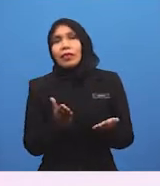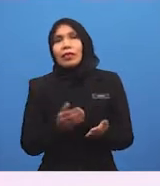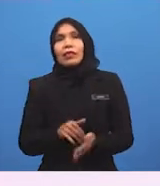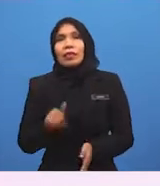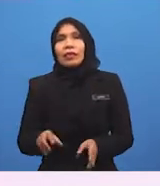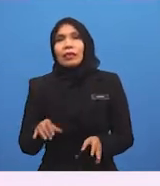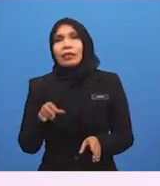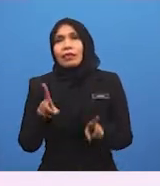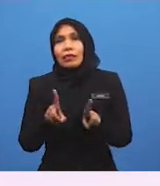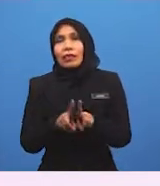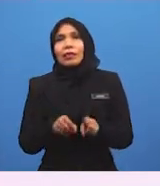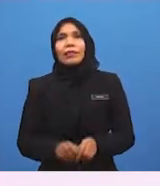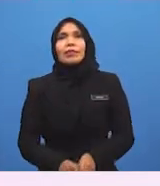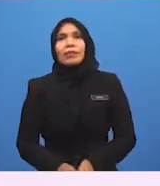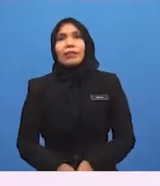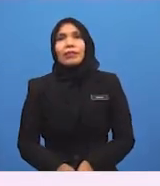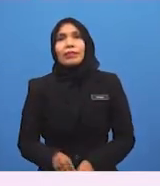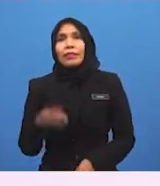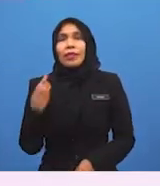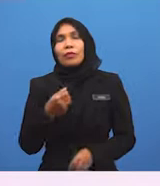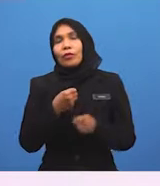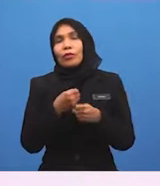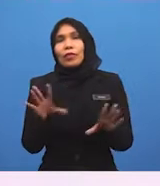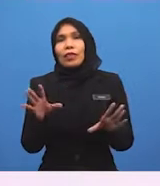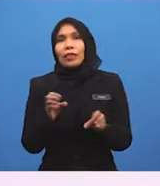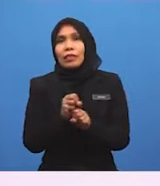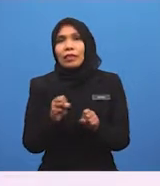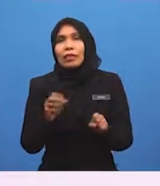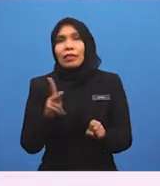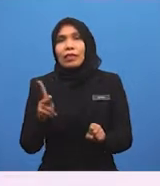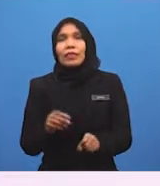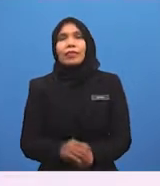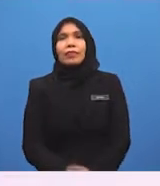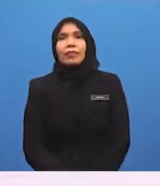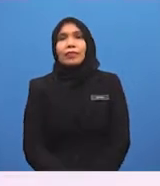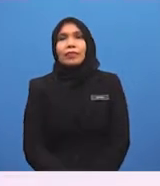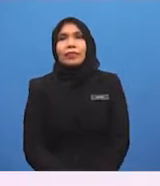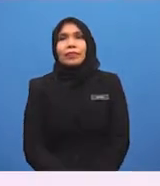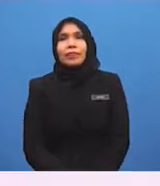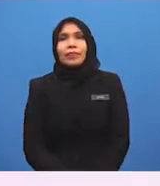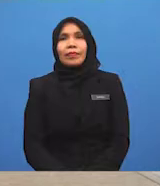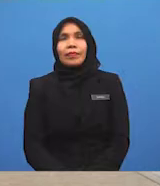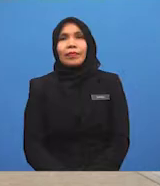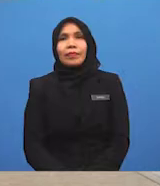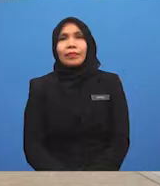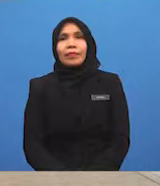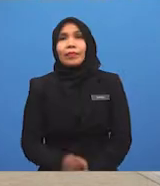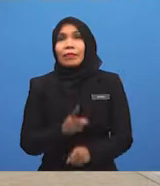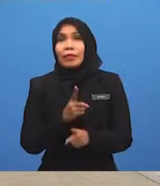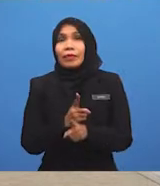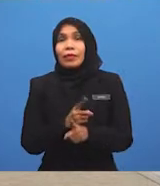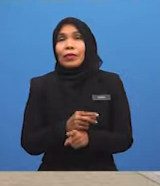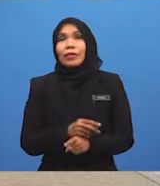Cikgu Sasi, kami dah selesaikan sesi soal-jawab. Baik, betul ke